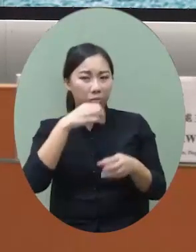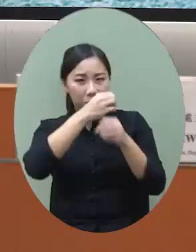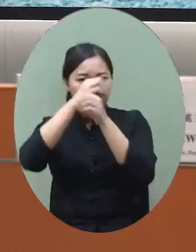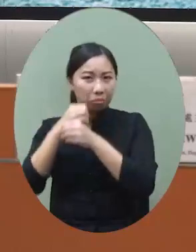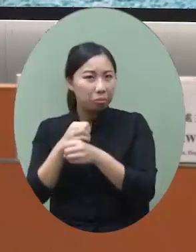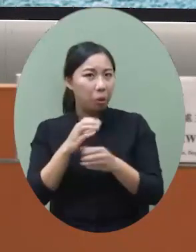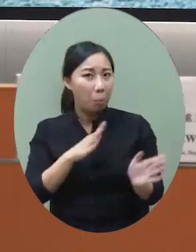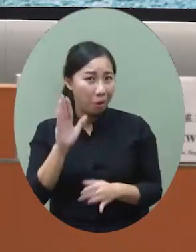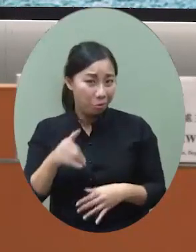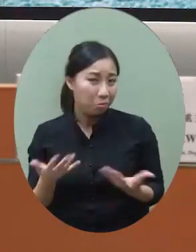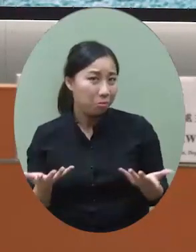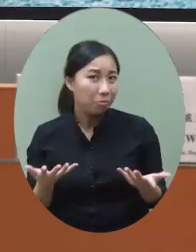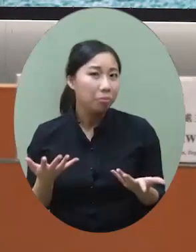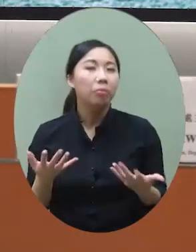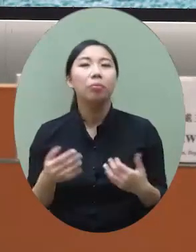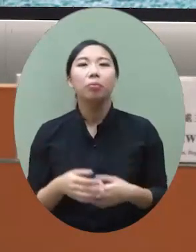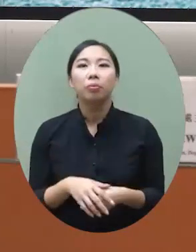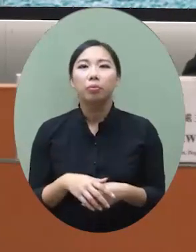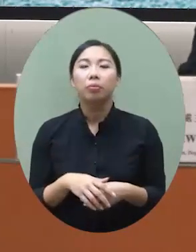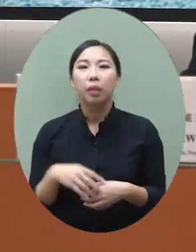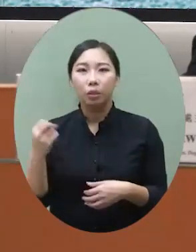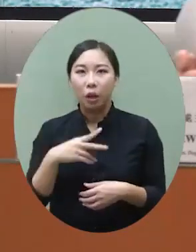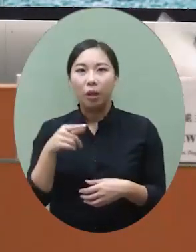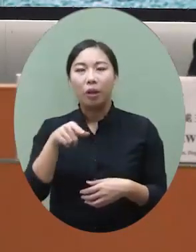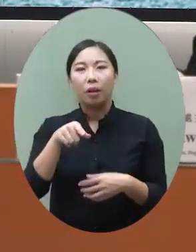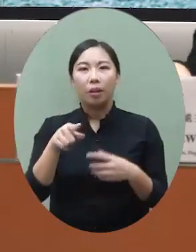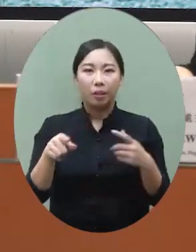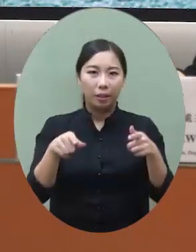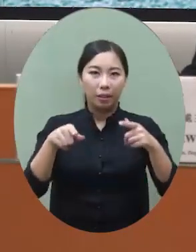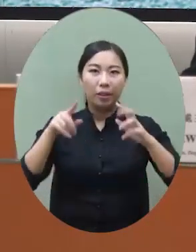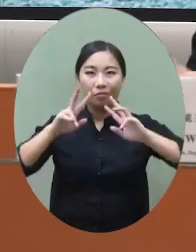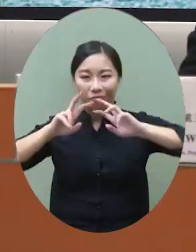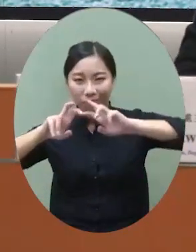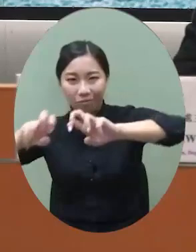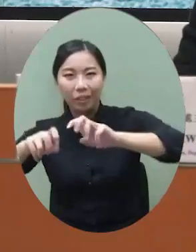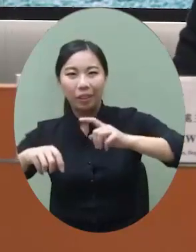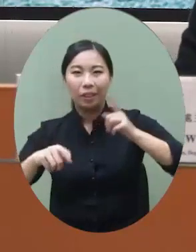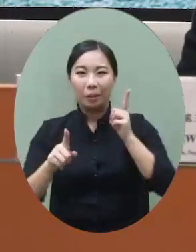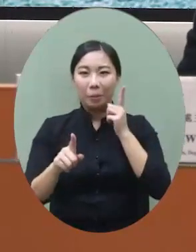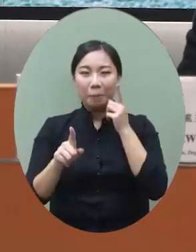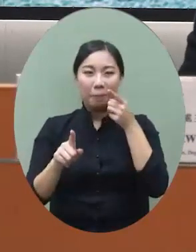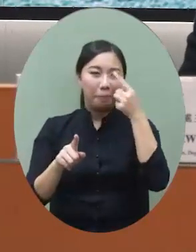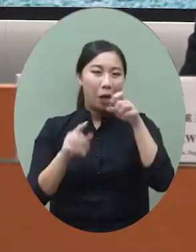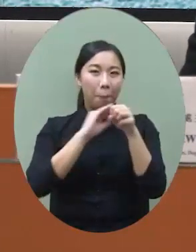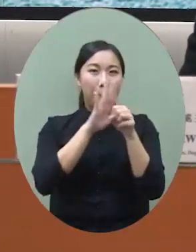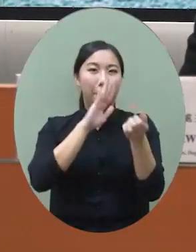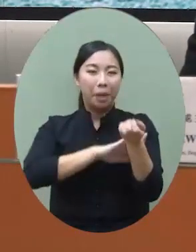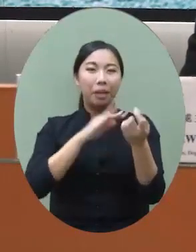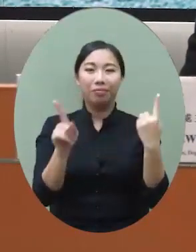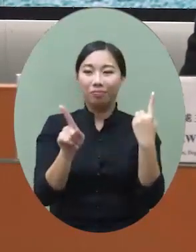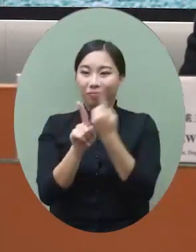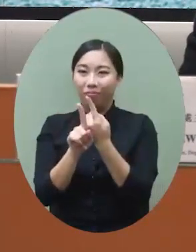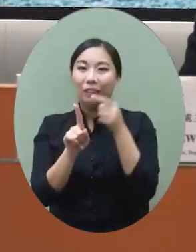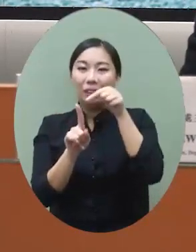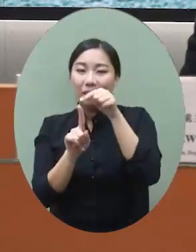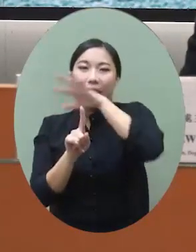先即係講嗰個追蹤密切接觸者嘅密切接觸者個問題咧，其實係咪即係將來都係會要求即係密切